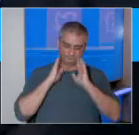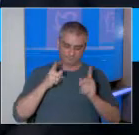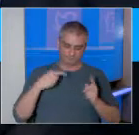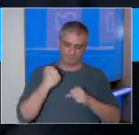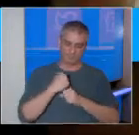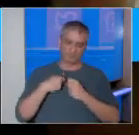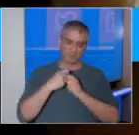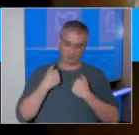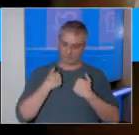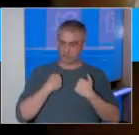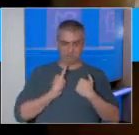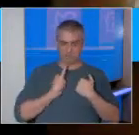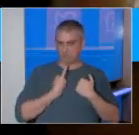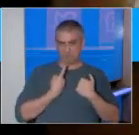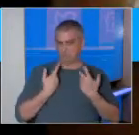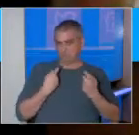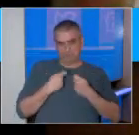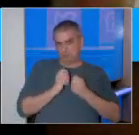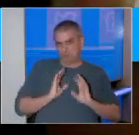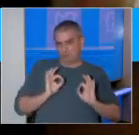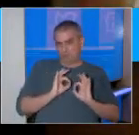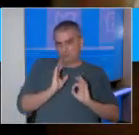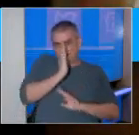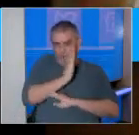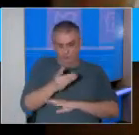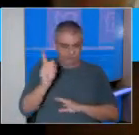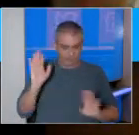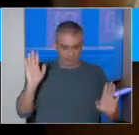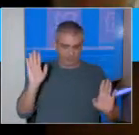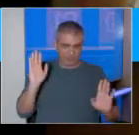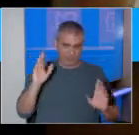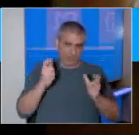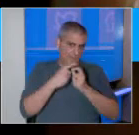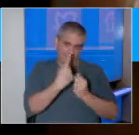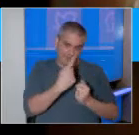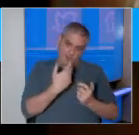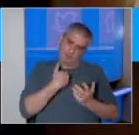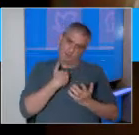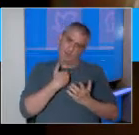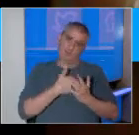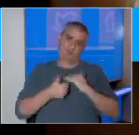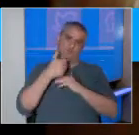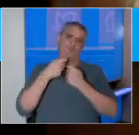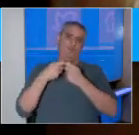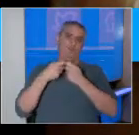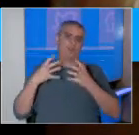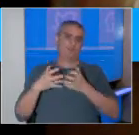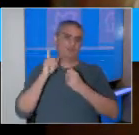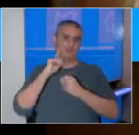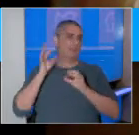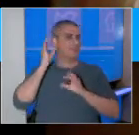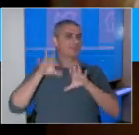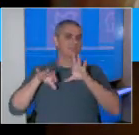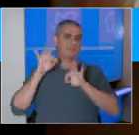פה, אני עצמי לא קשורה באופן ישיר למפלגה, אני עומדת בראש תנועה חברתית שנקראת